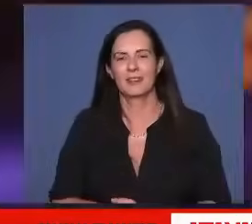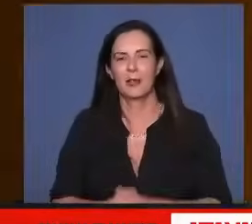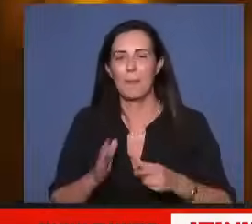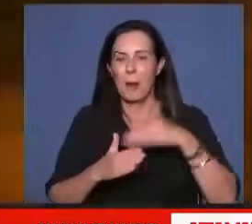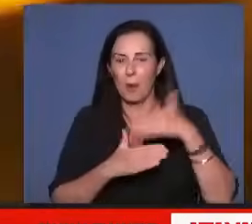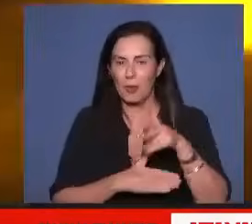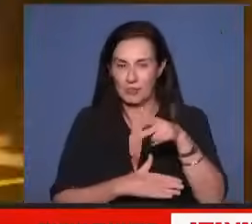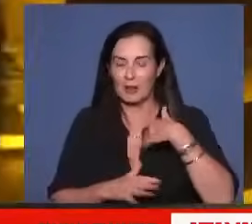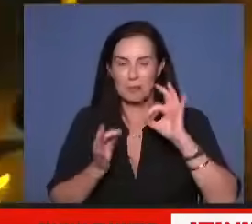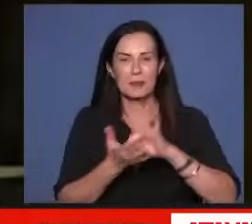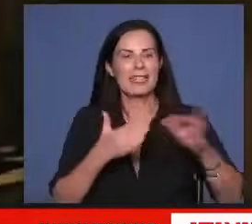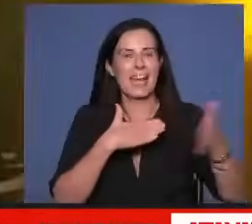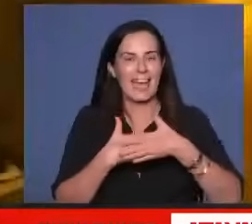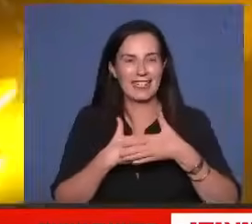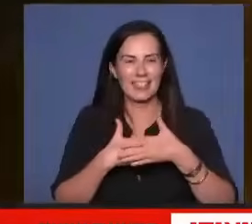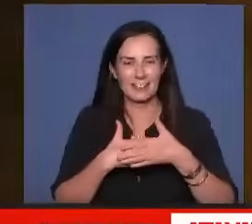אותי התחתנתי.